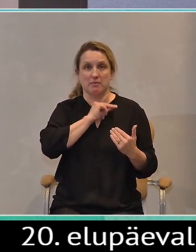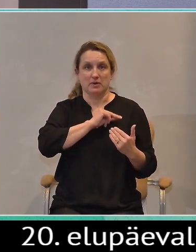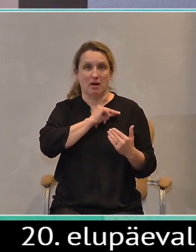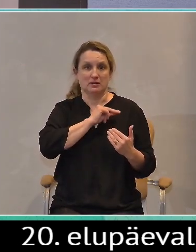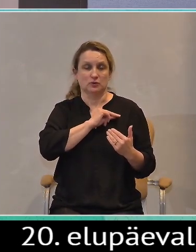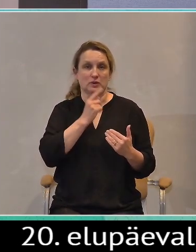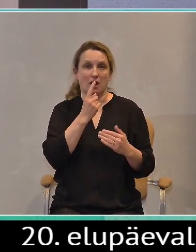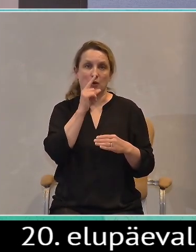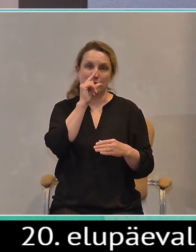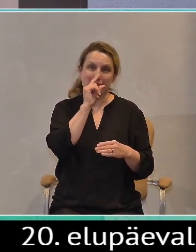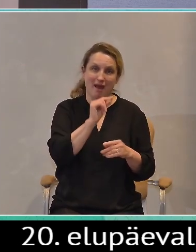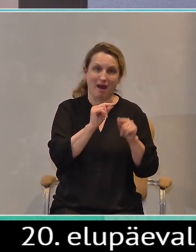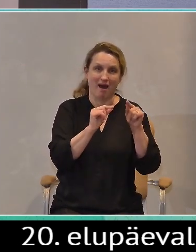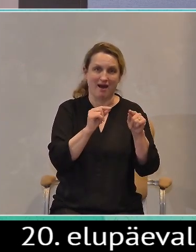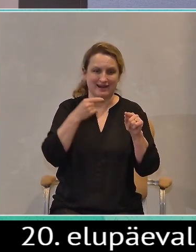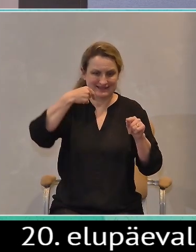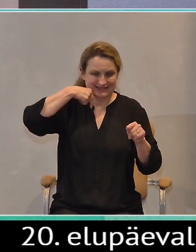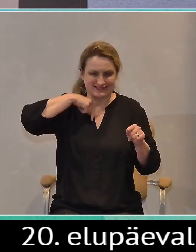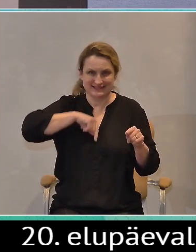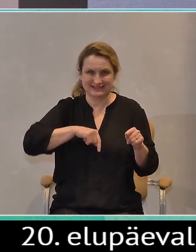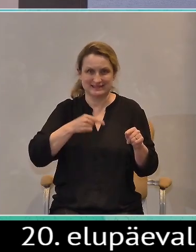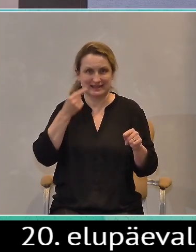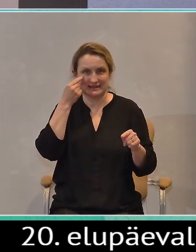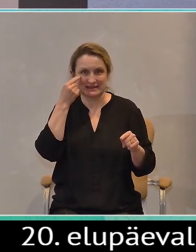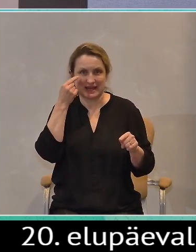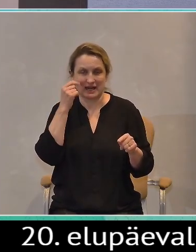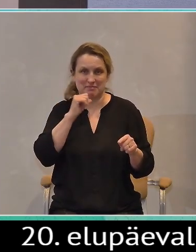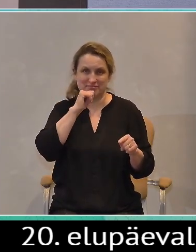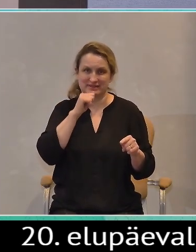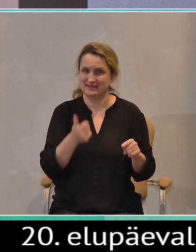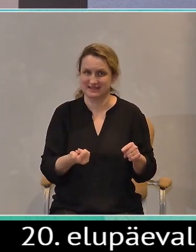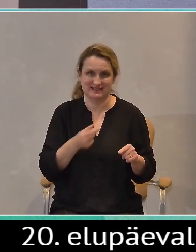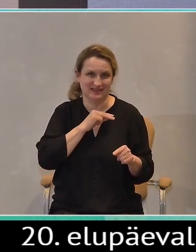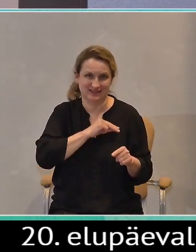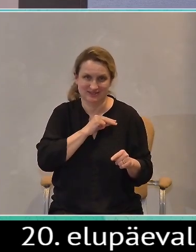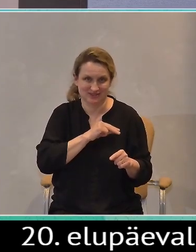ainult nahale, kuid mitte limaskestadele ja silma, mis tegelikult ka emmale on haaratud.